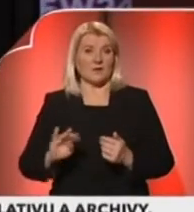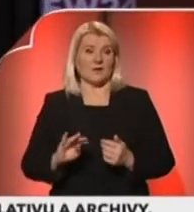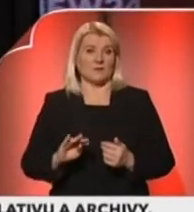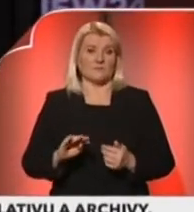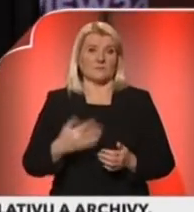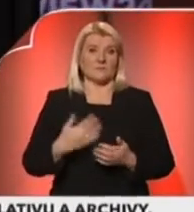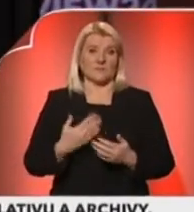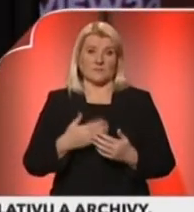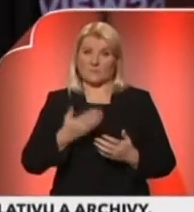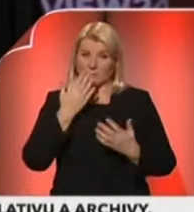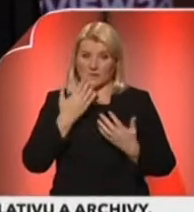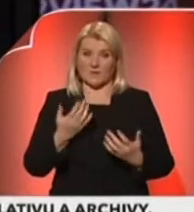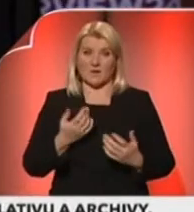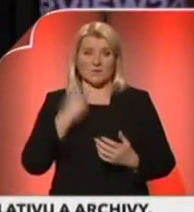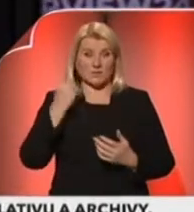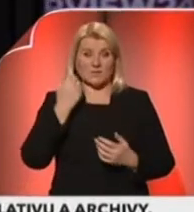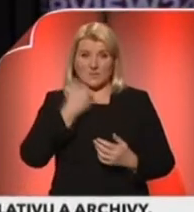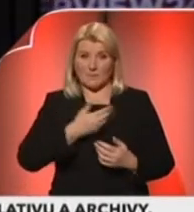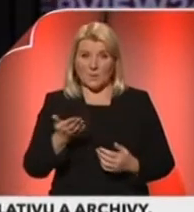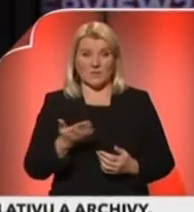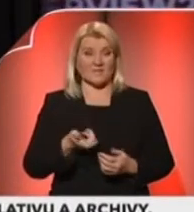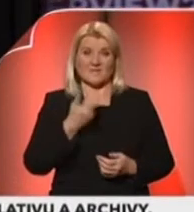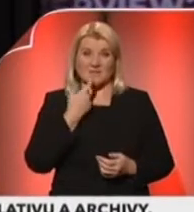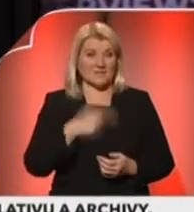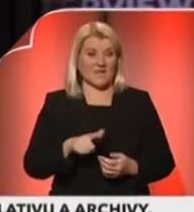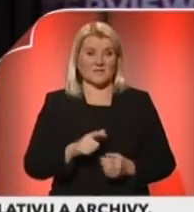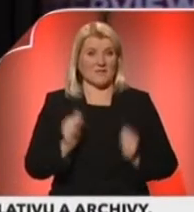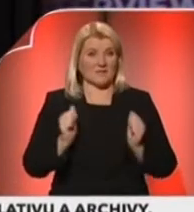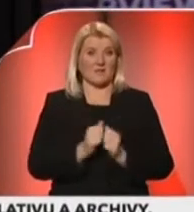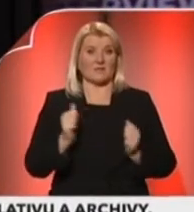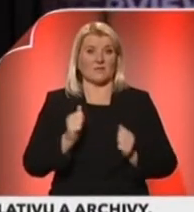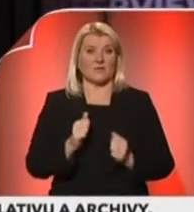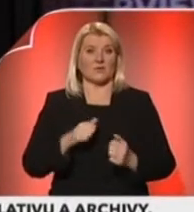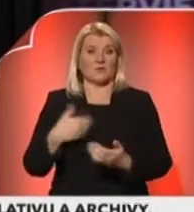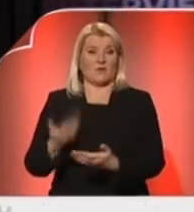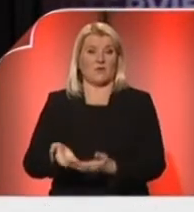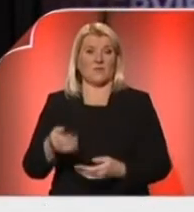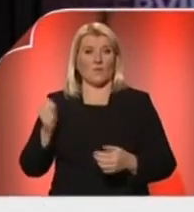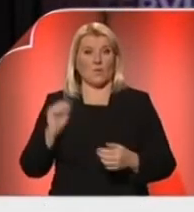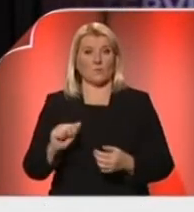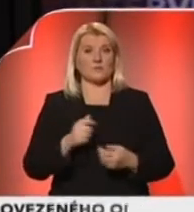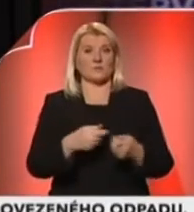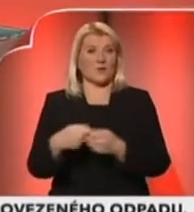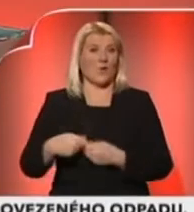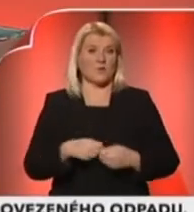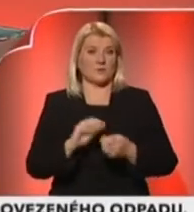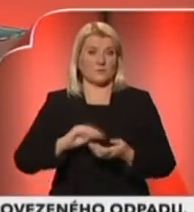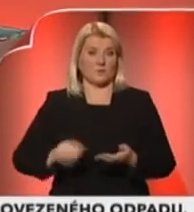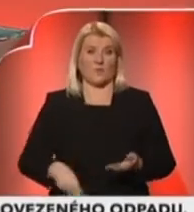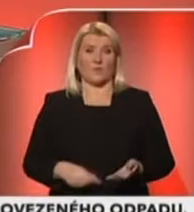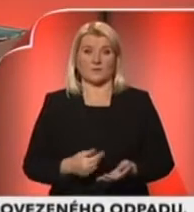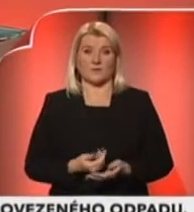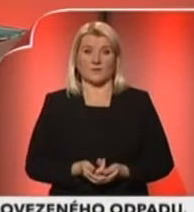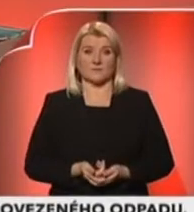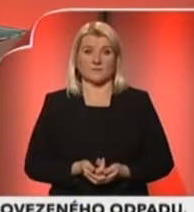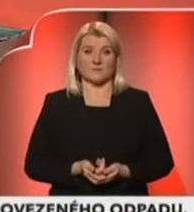někoho. Není to tak, že sociální demokracie zkrátka nechtěla natvrdo dát komunistům koaliční smlouvu?